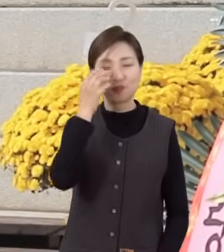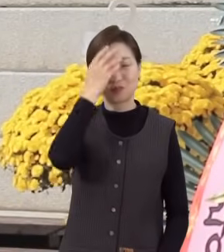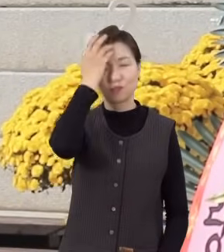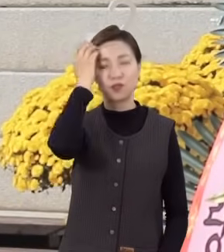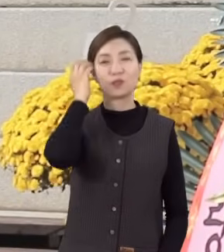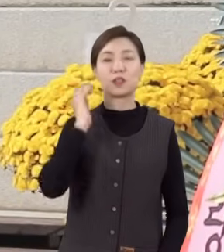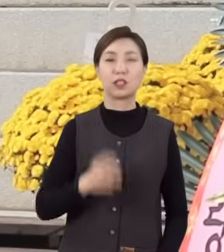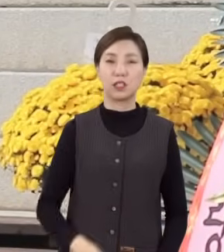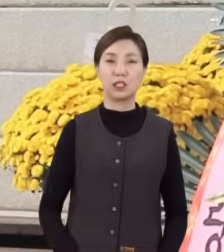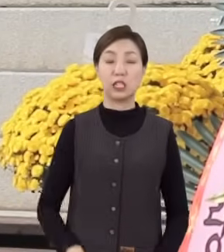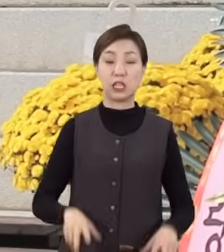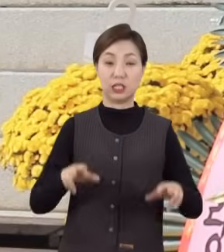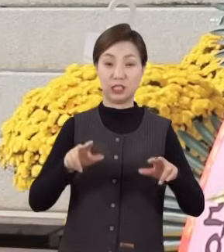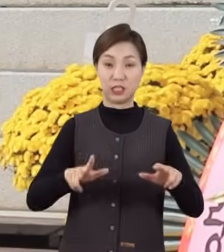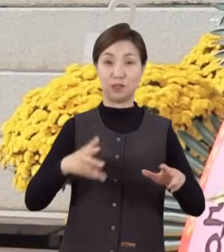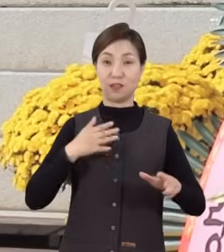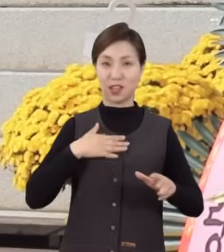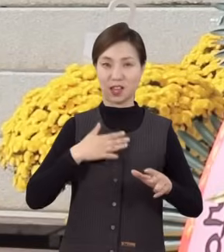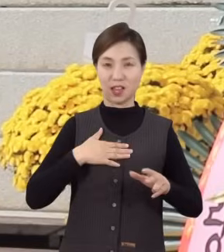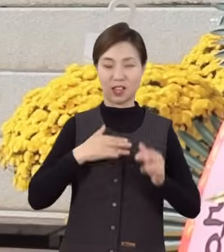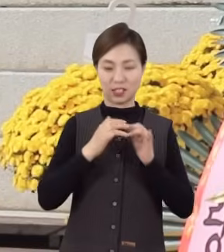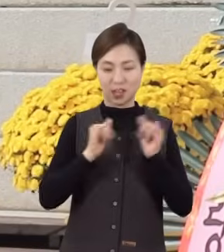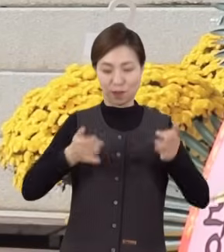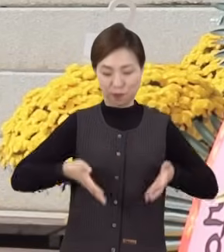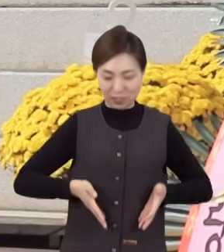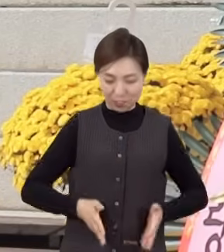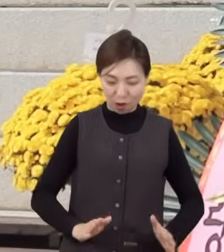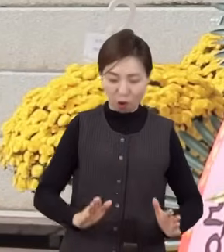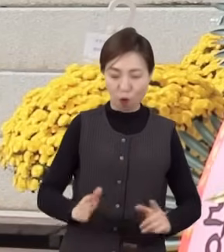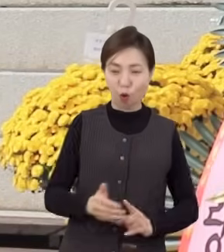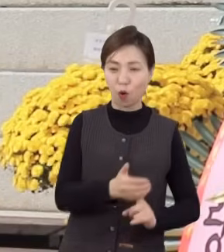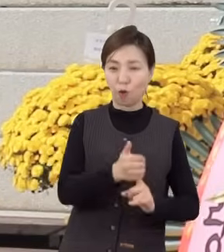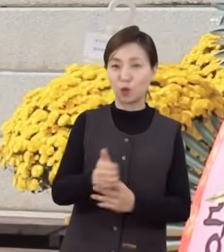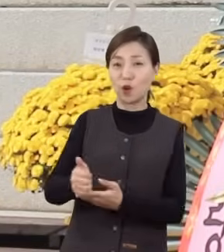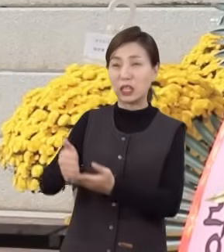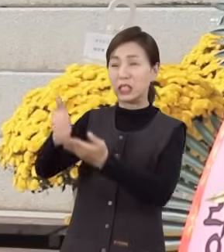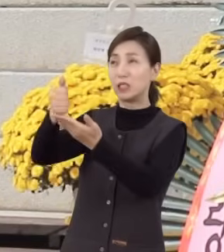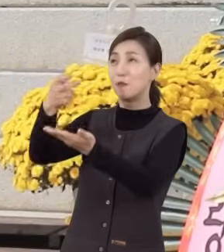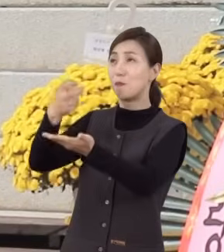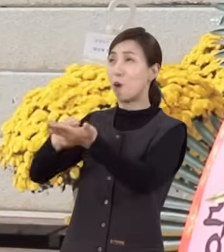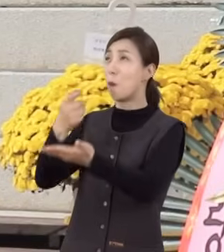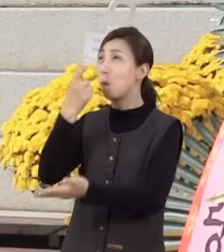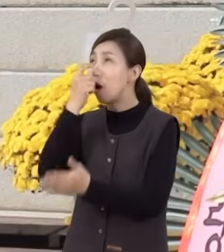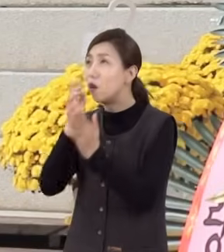생 부처님 법을 만난 것이 소중하고 소중한